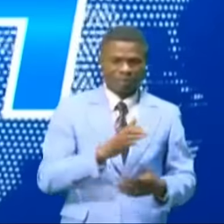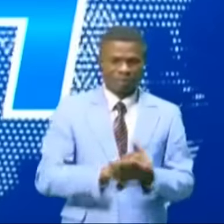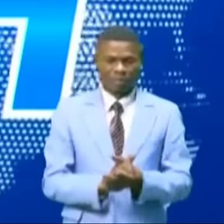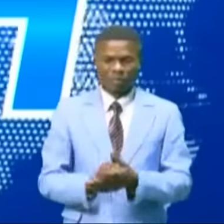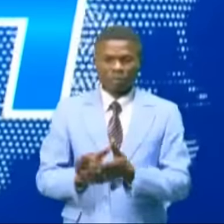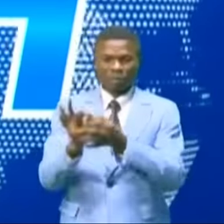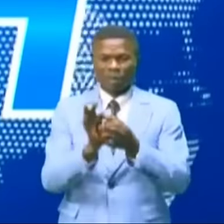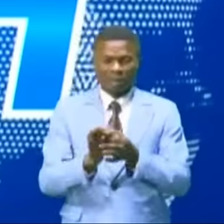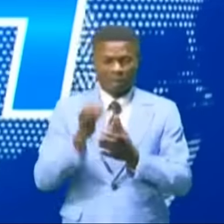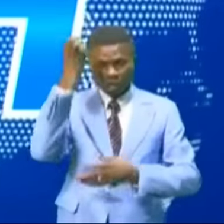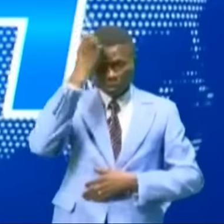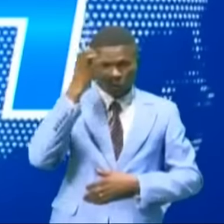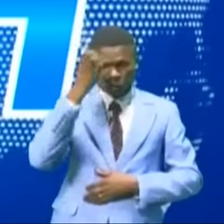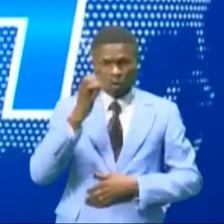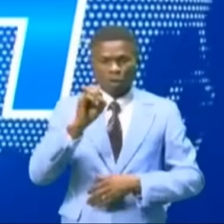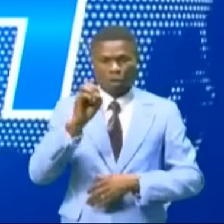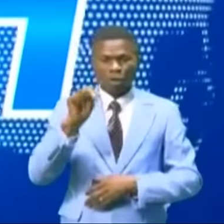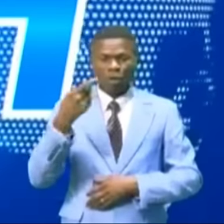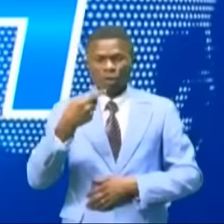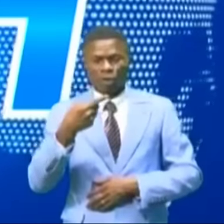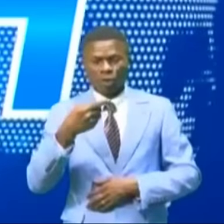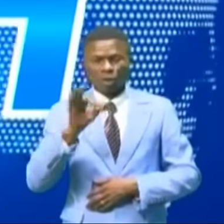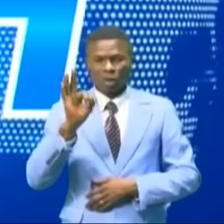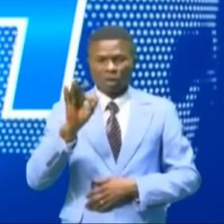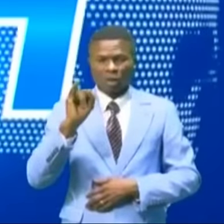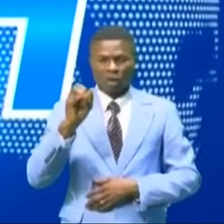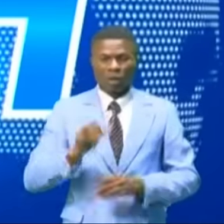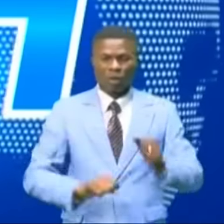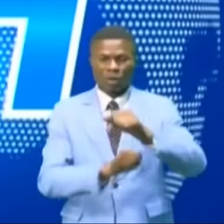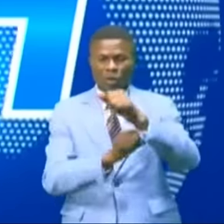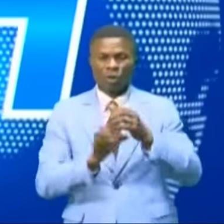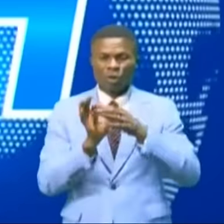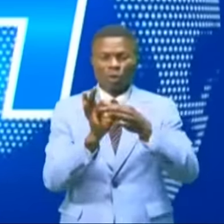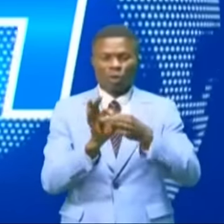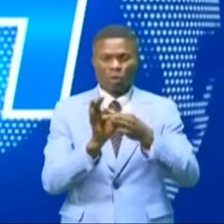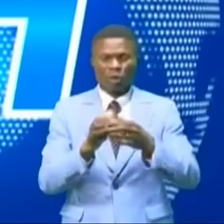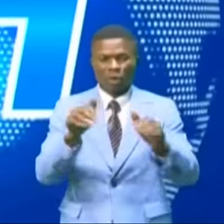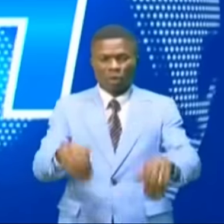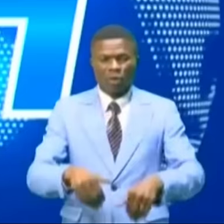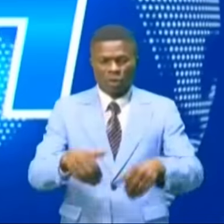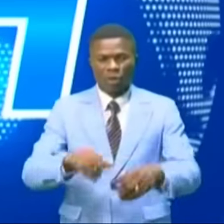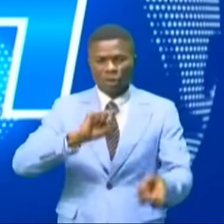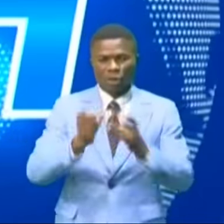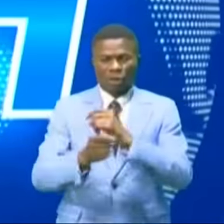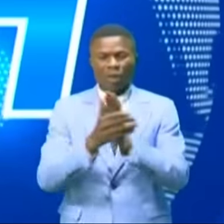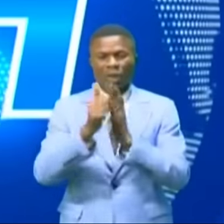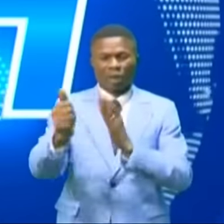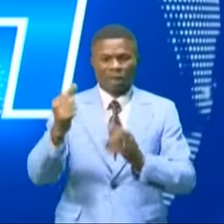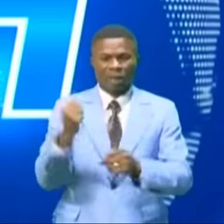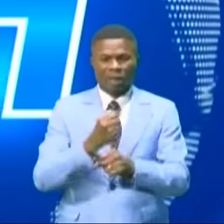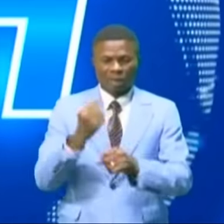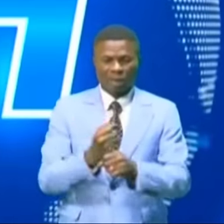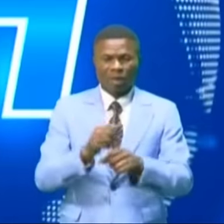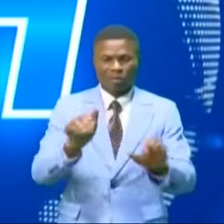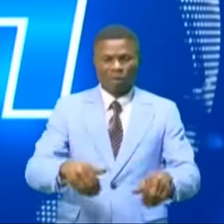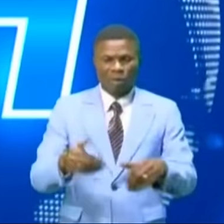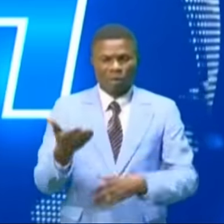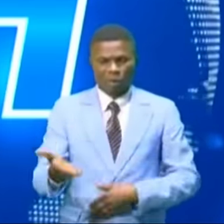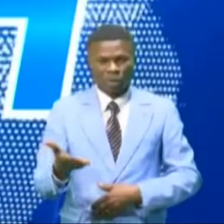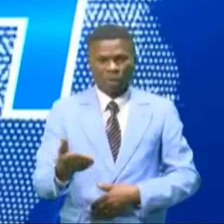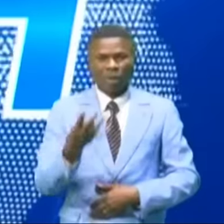L'Union européenne et l'ONG Trias appuient les coopératives agricoles à améliorer la qualité de leurs produits